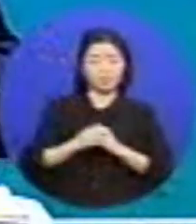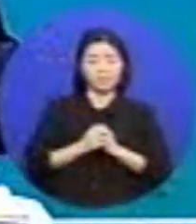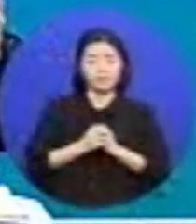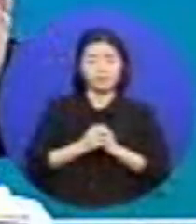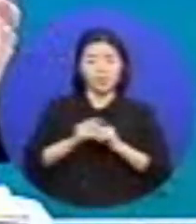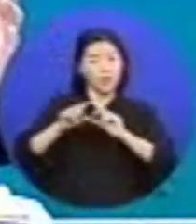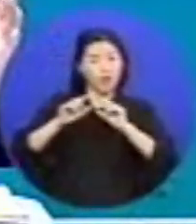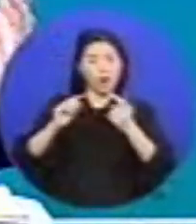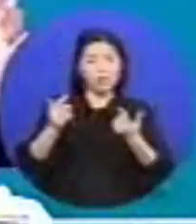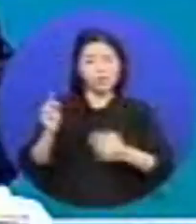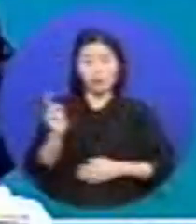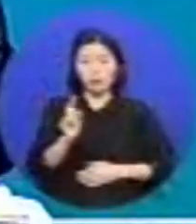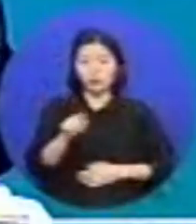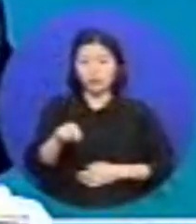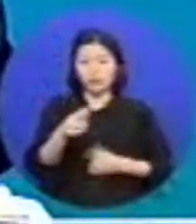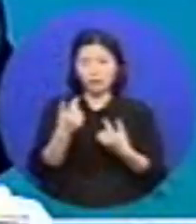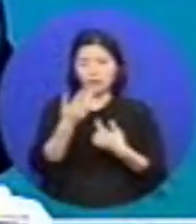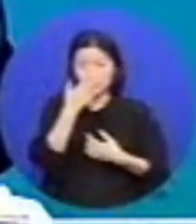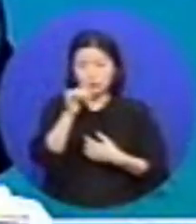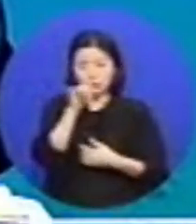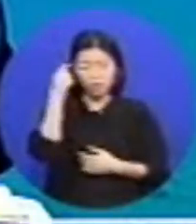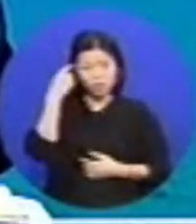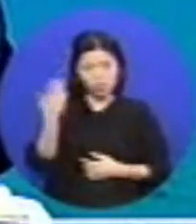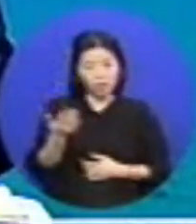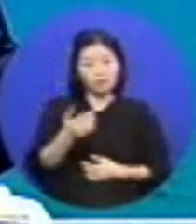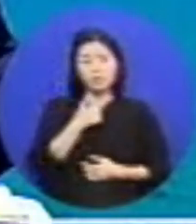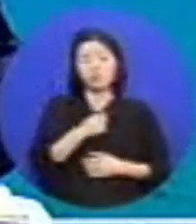아니 도대체 어떻게 그럴 수 있을까 싶어요.